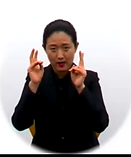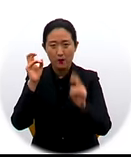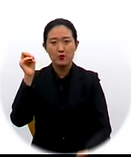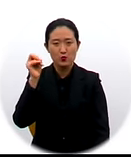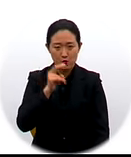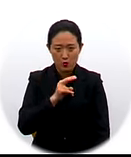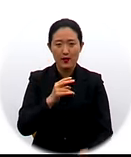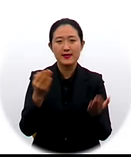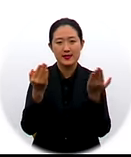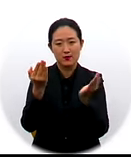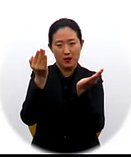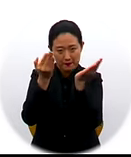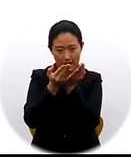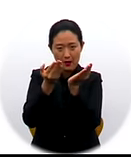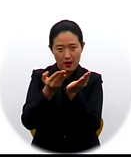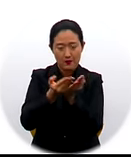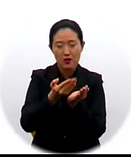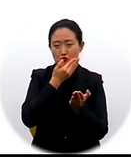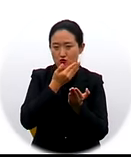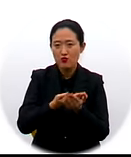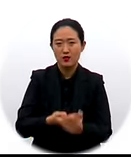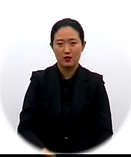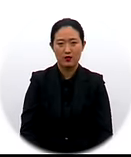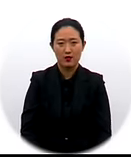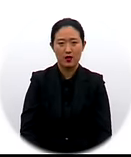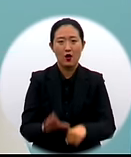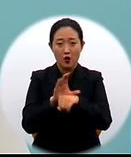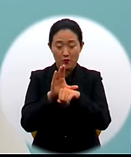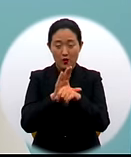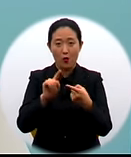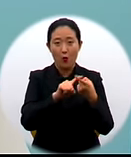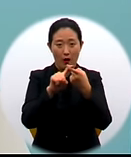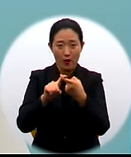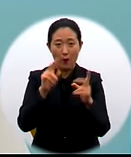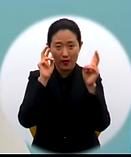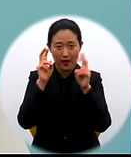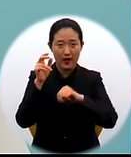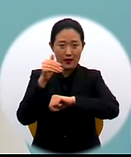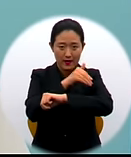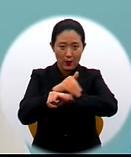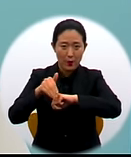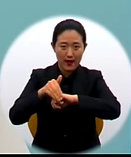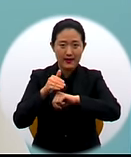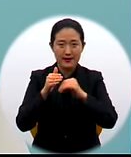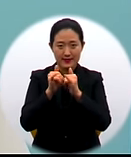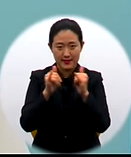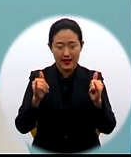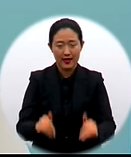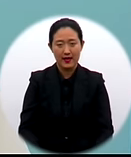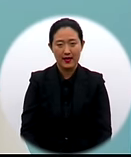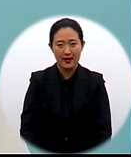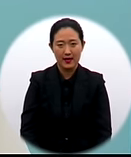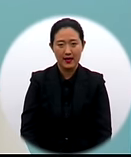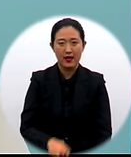굉장히 중요한데요. IT 조직에서는 기획자라는 굉장히 좀 매력적인 직무가 있습니다. 문과에서도 가고 이과에서도